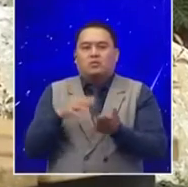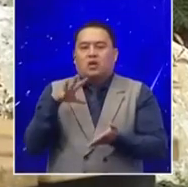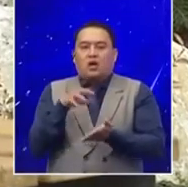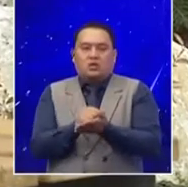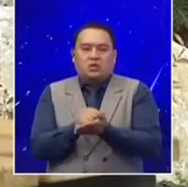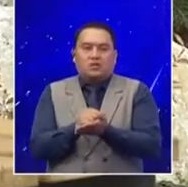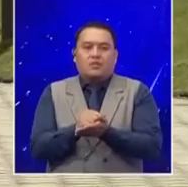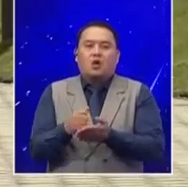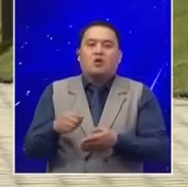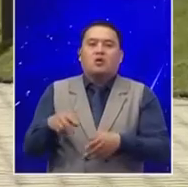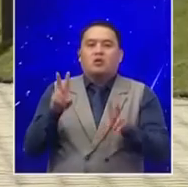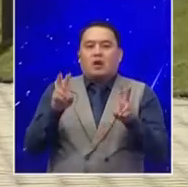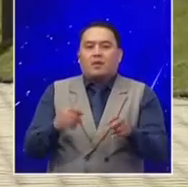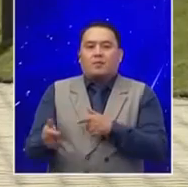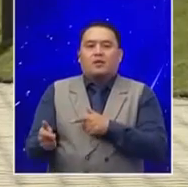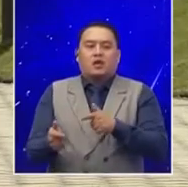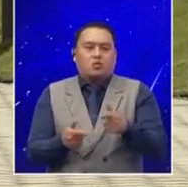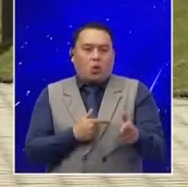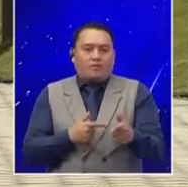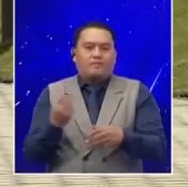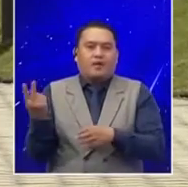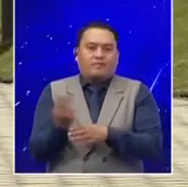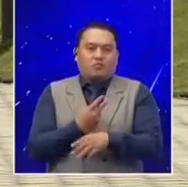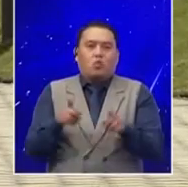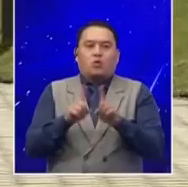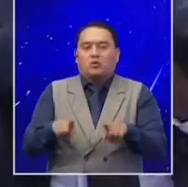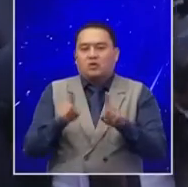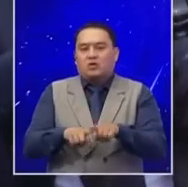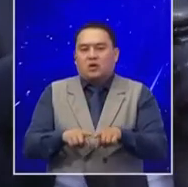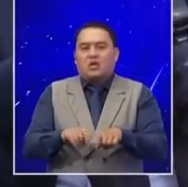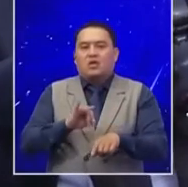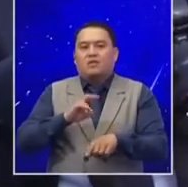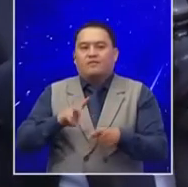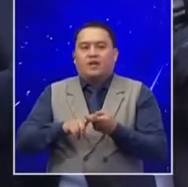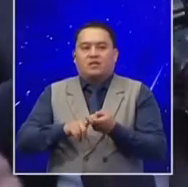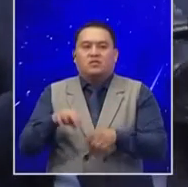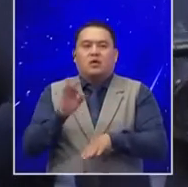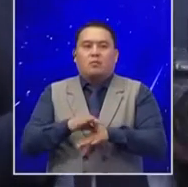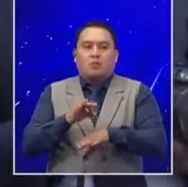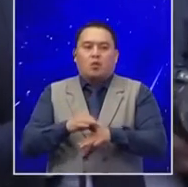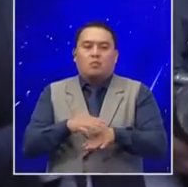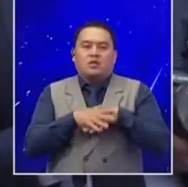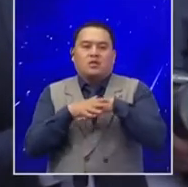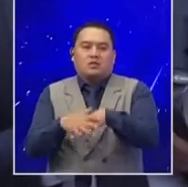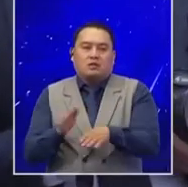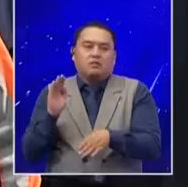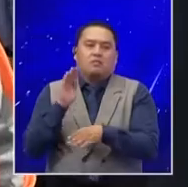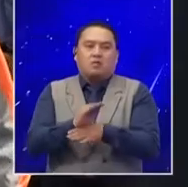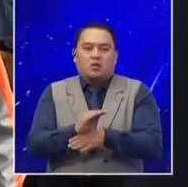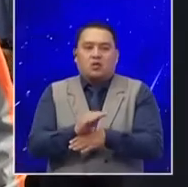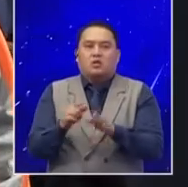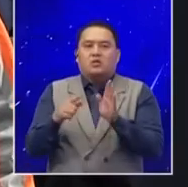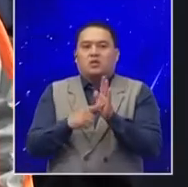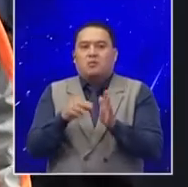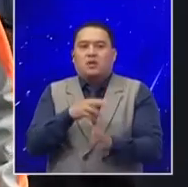«Дорожная карта». В рамках подготовки к возможной второй волне коронавирусной инфекции из областного бюджета было выделено дополнительно более